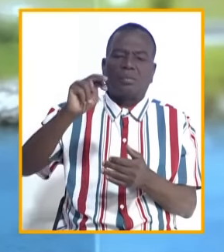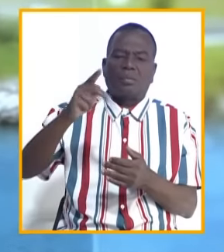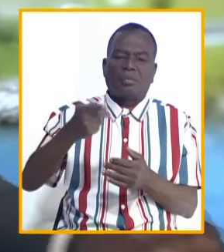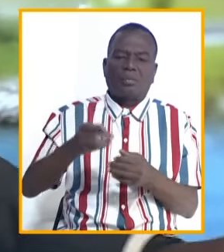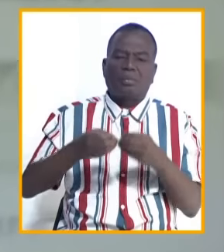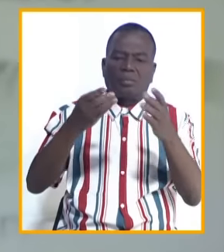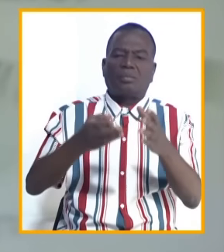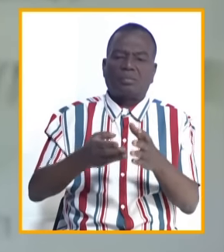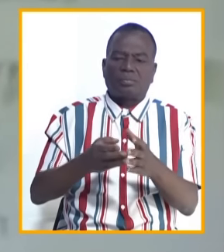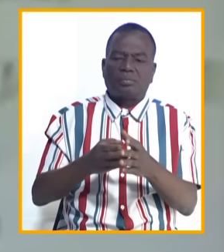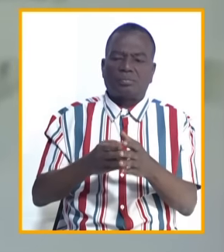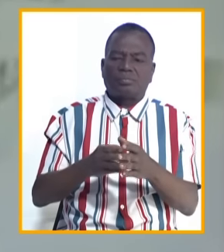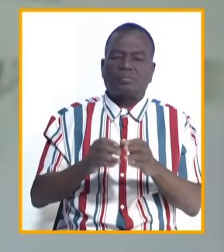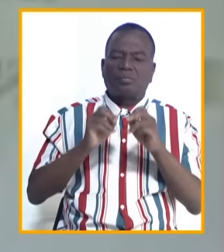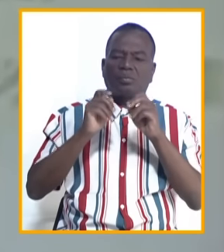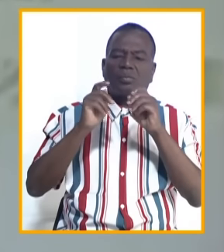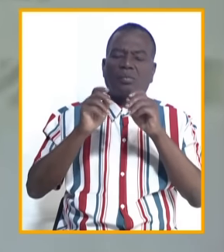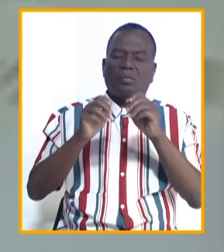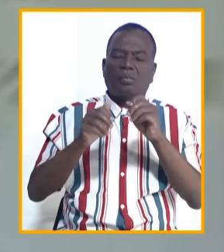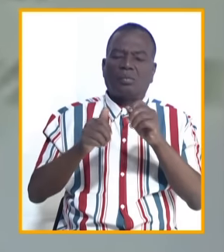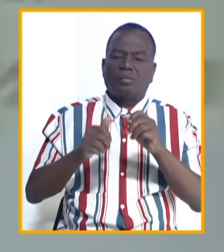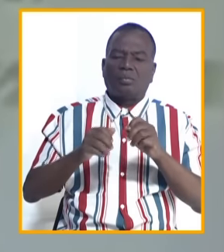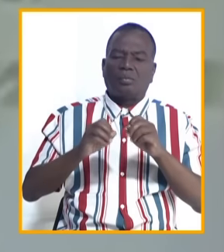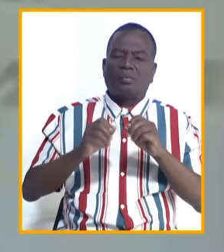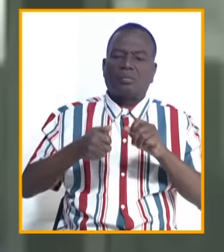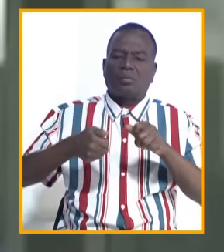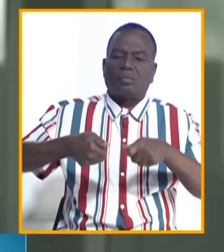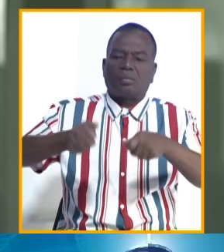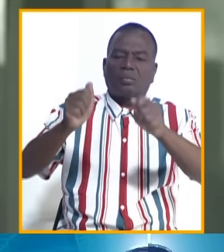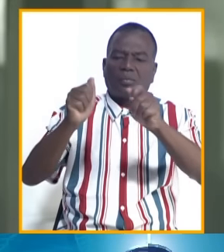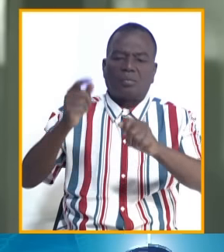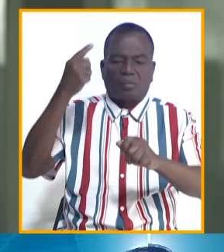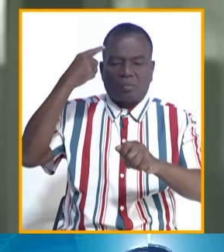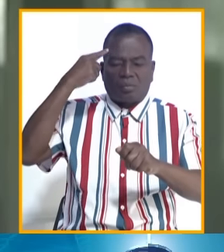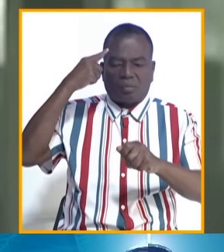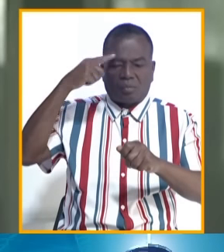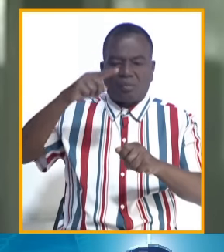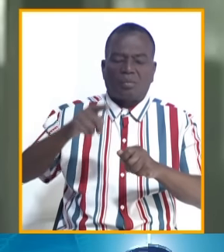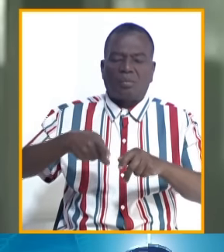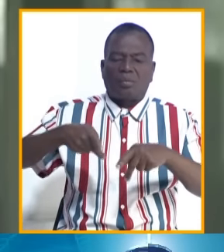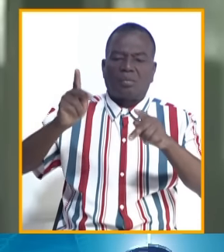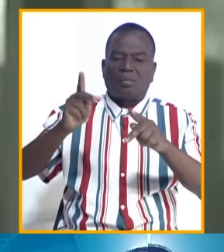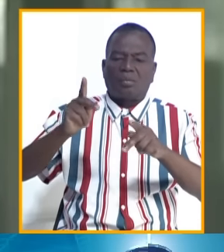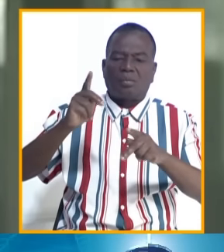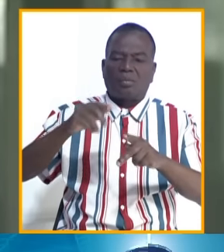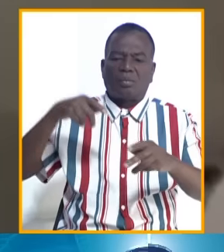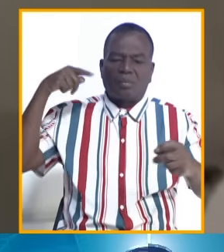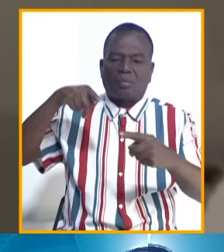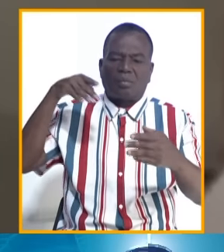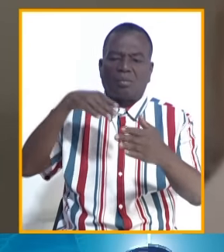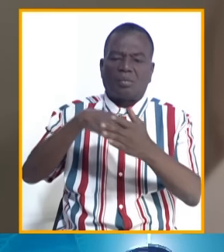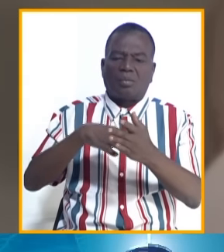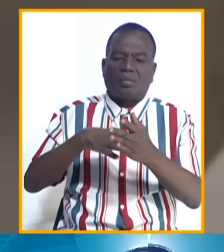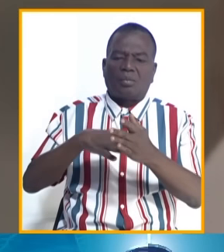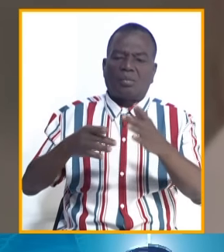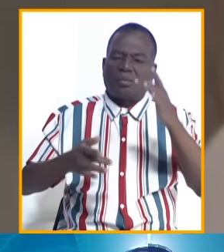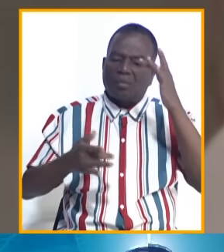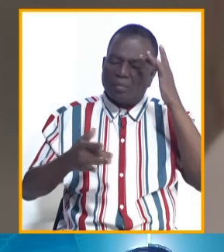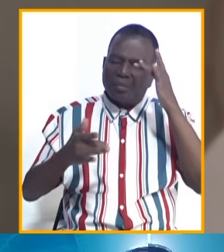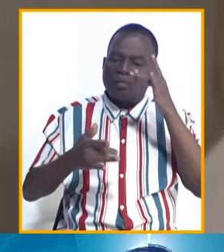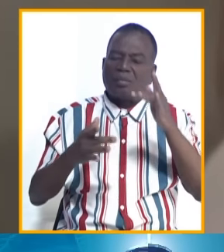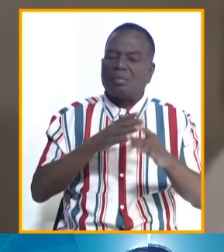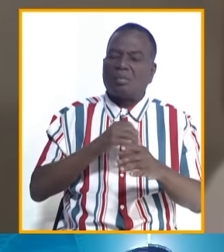civile crédible. Je vous le disais au sommaire, l'OMS a donné son feu vert ce vendredi 4 octobre au premier diagnostic